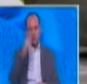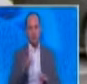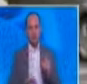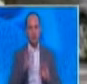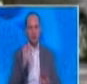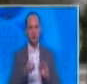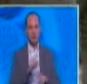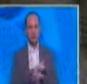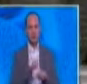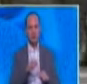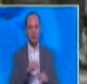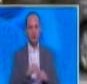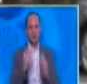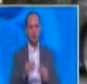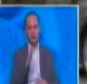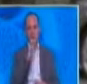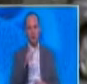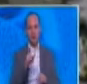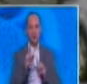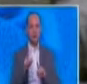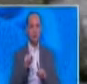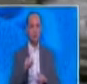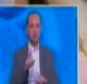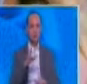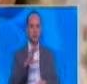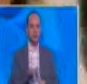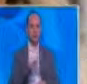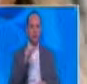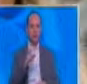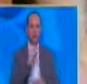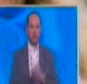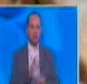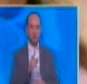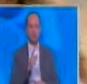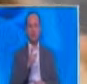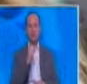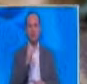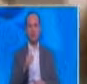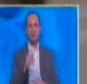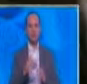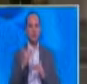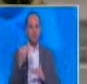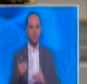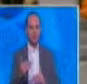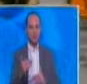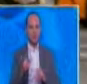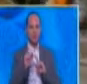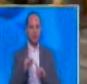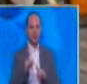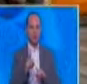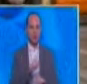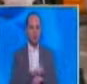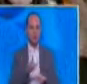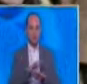tedavi süreçleriyle ilgili en iyi bilgileri takip eden hekimleri ve klinikleri verir. Bunun ötesinde takip